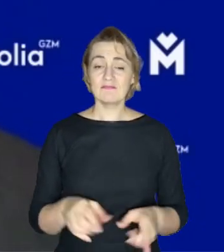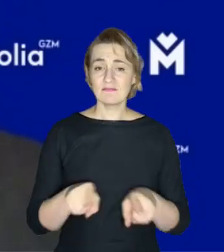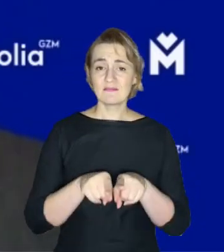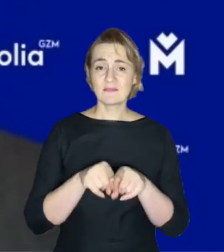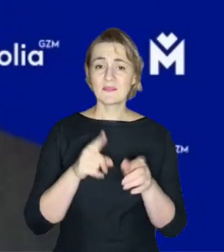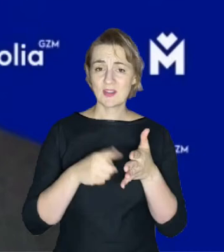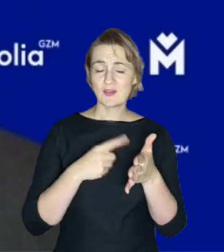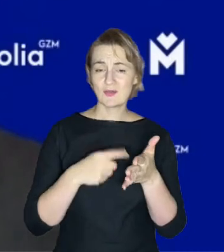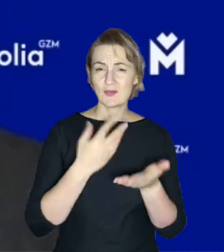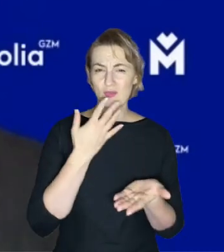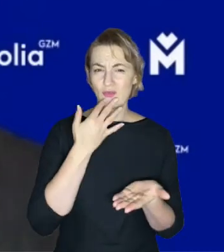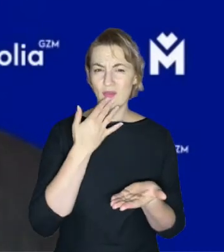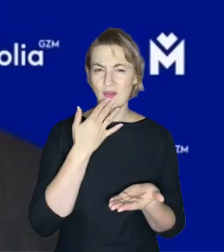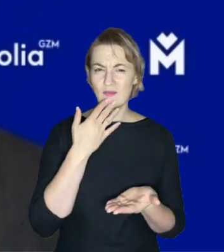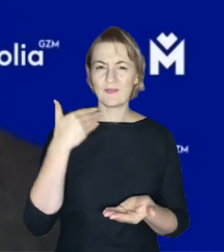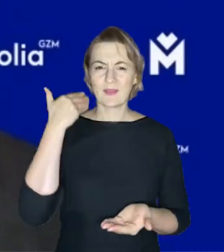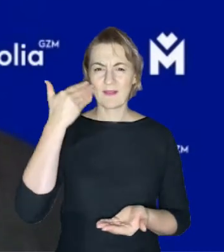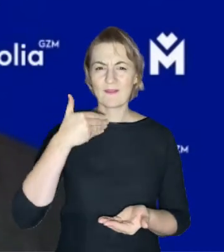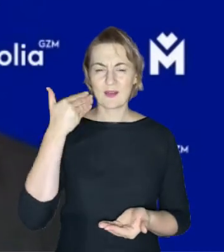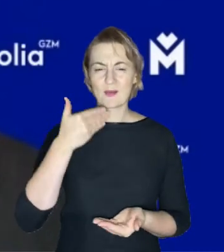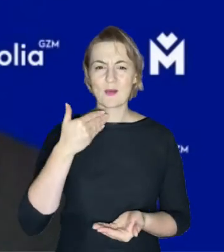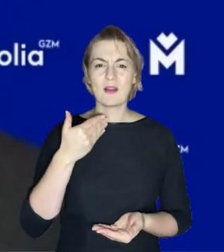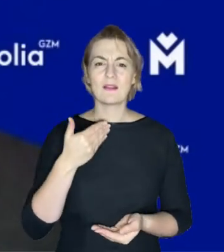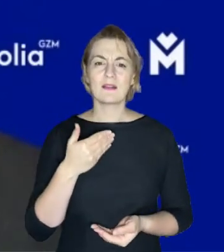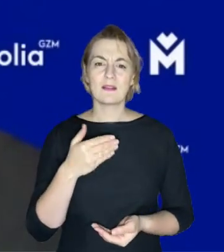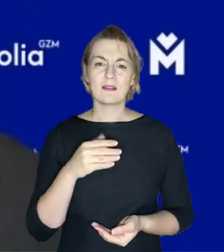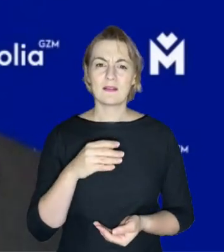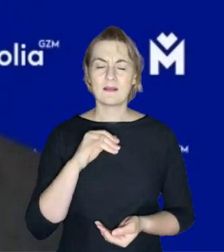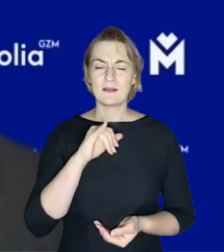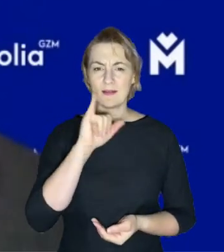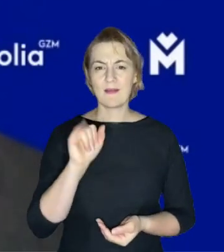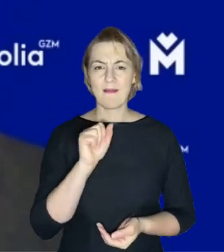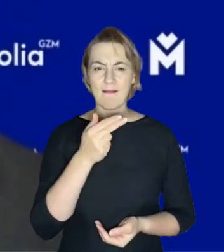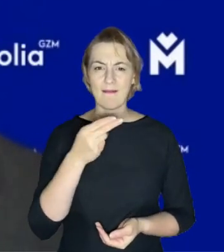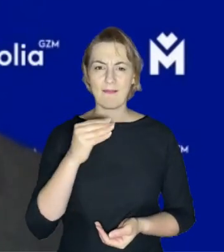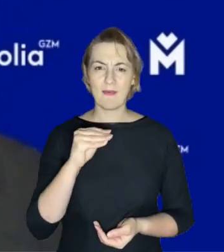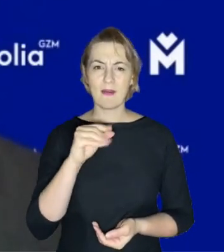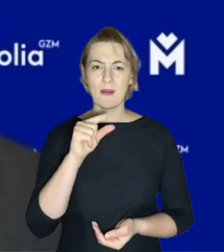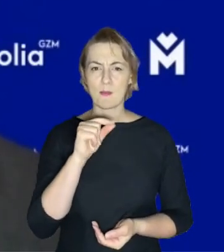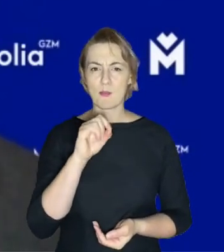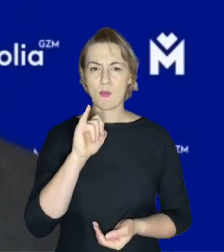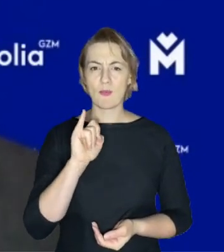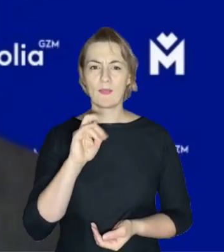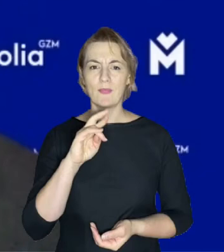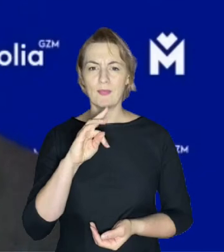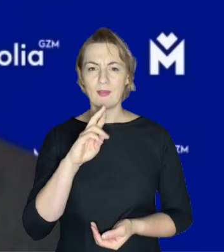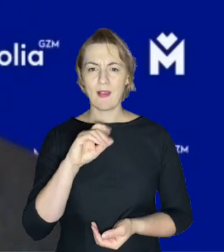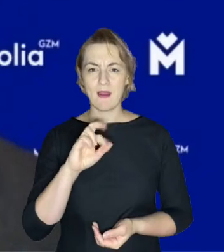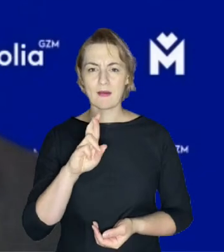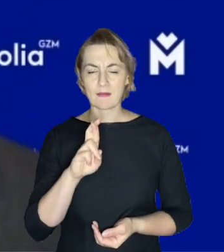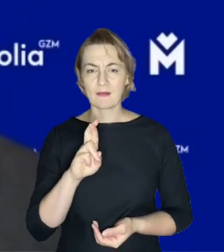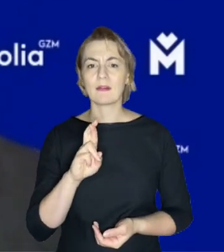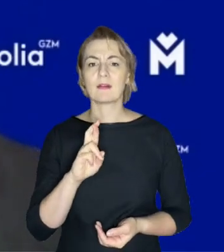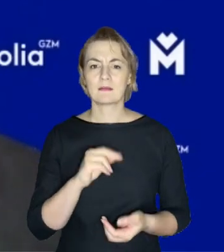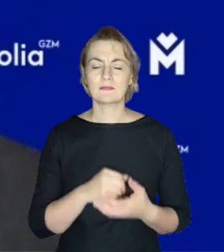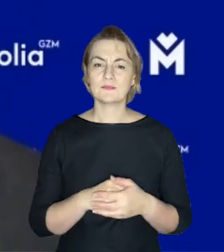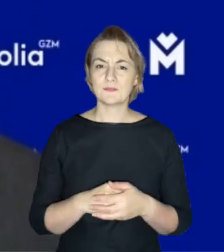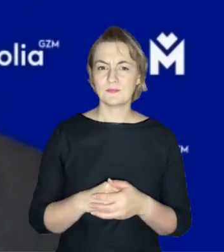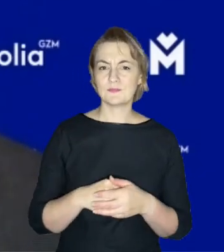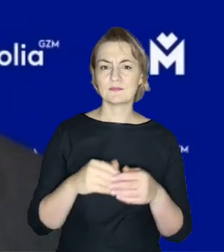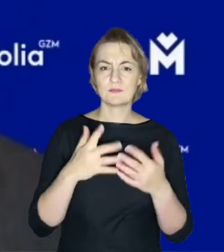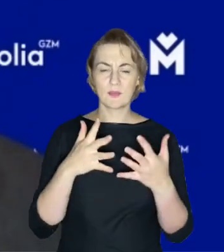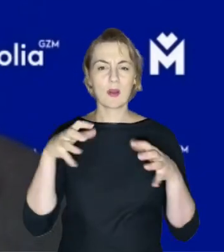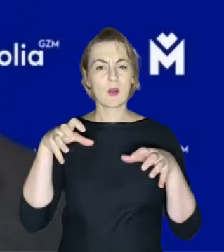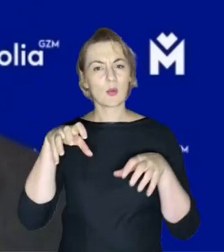fragment wykładu TED Jane Pointner, to jest naukowczyni, która brała udział w tym projekcie Biosphere 2, próby